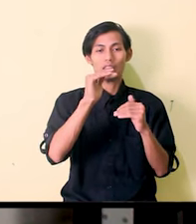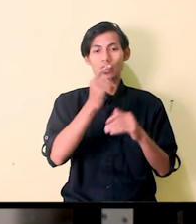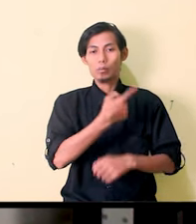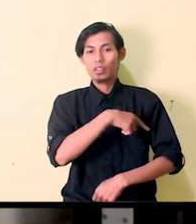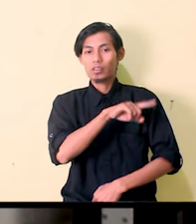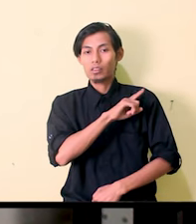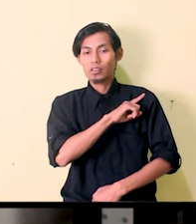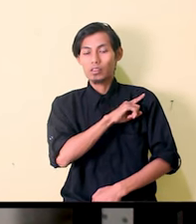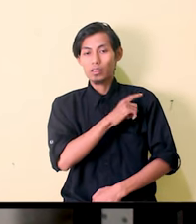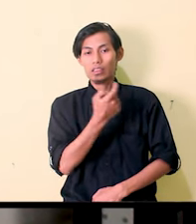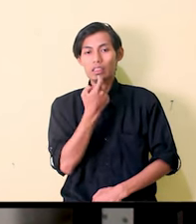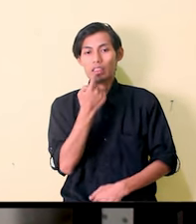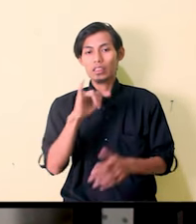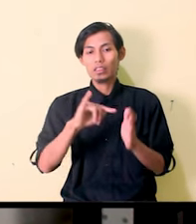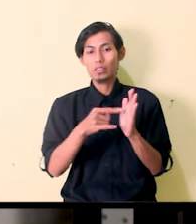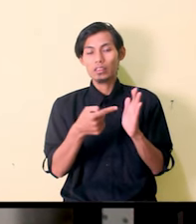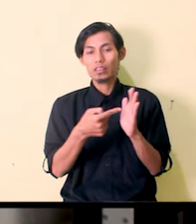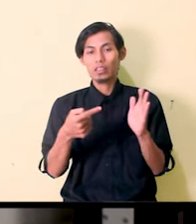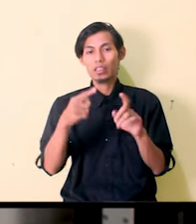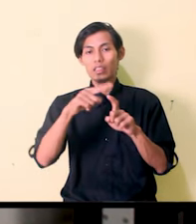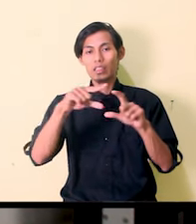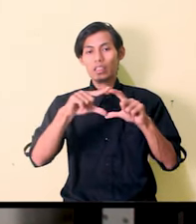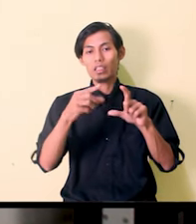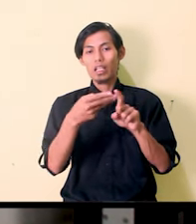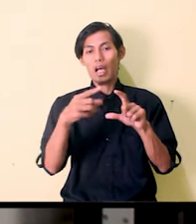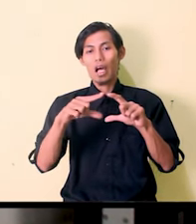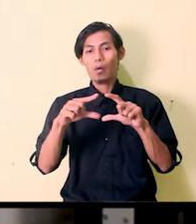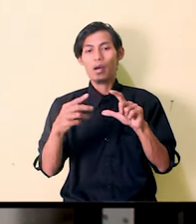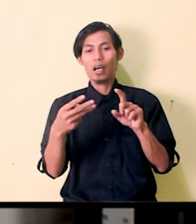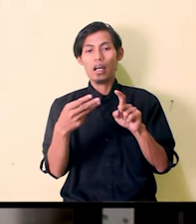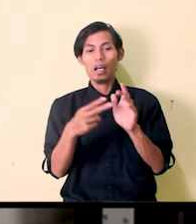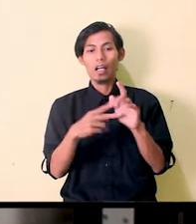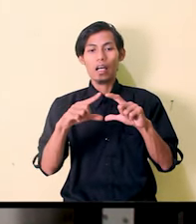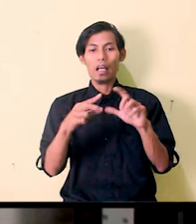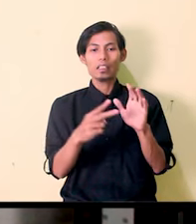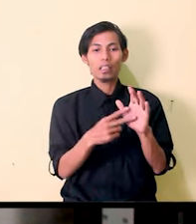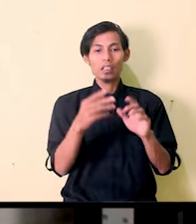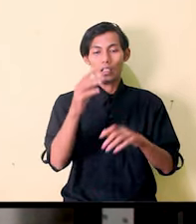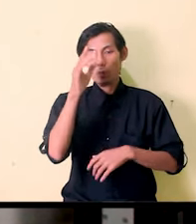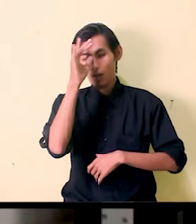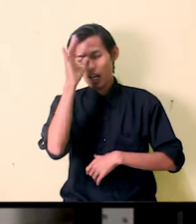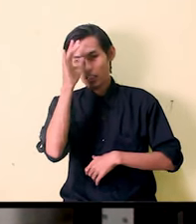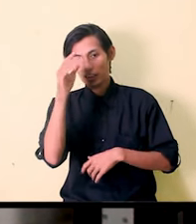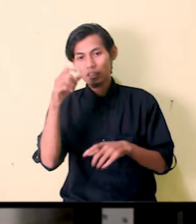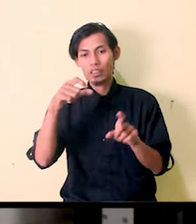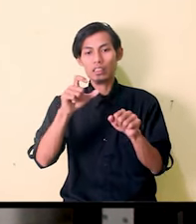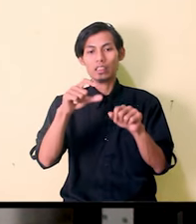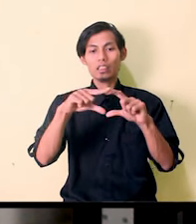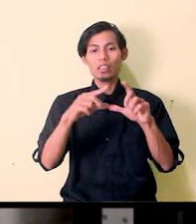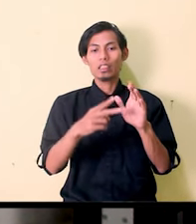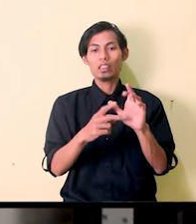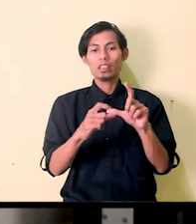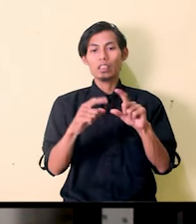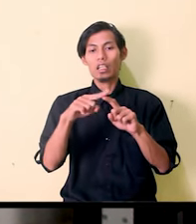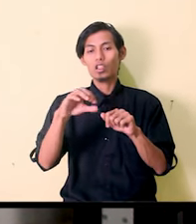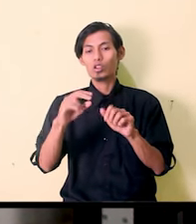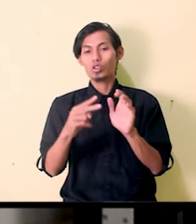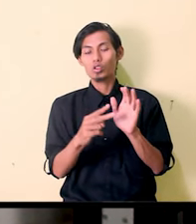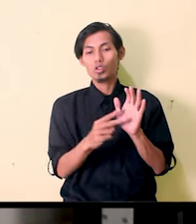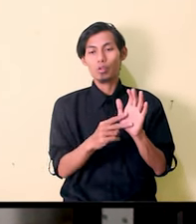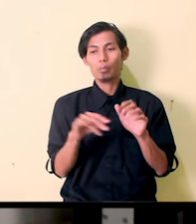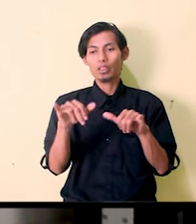digitalisasi di Tabanan Bali di Aston Hotel Madiun waktu itu bersama pemerintah Kabupaten yang